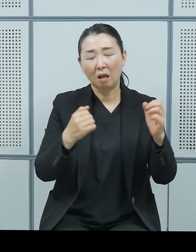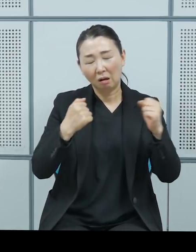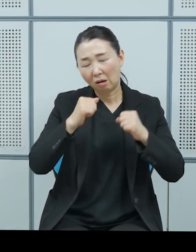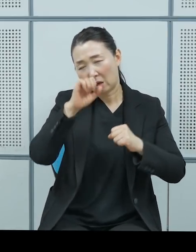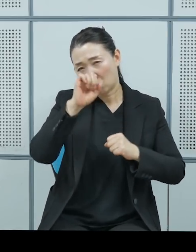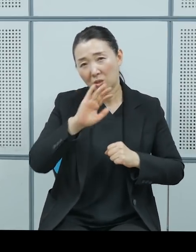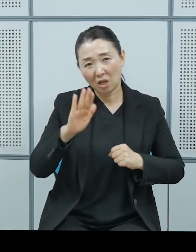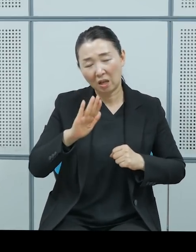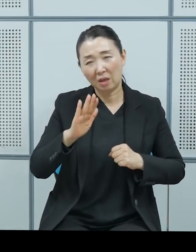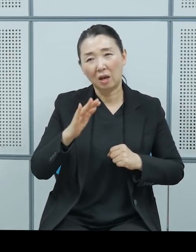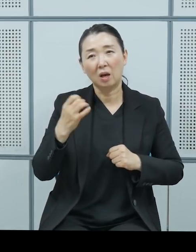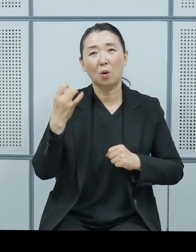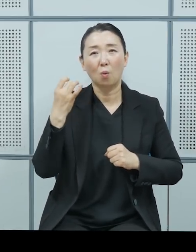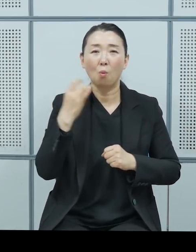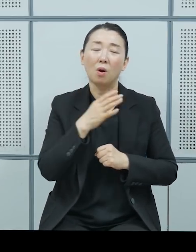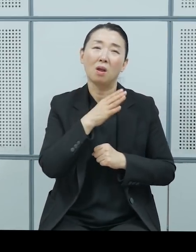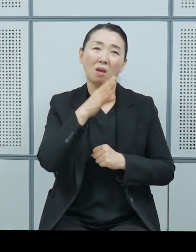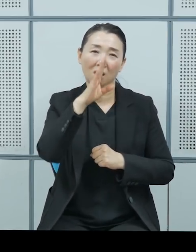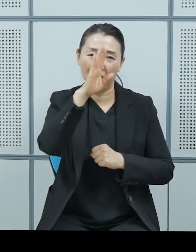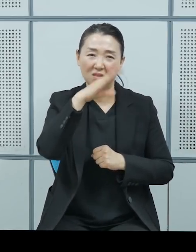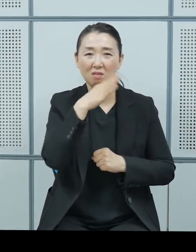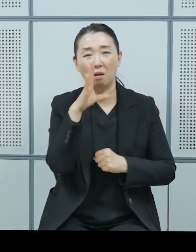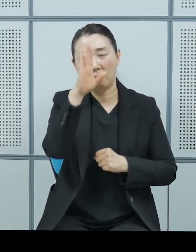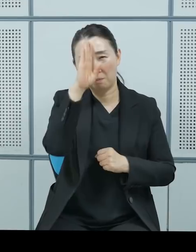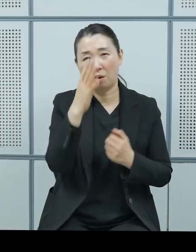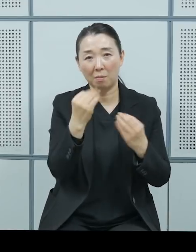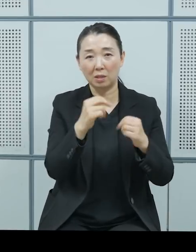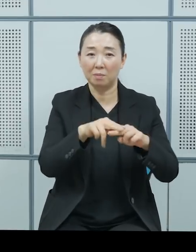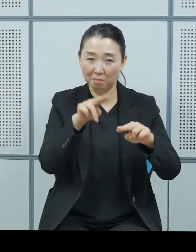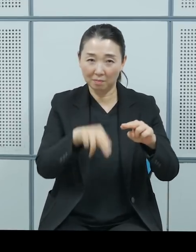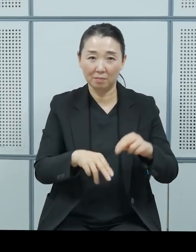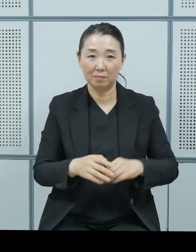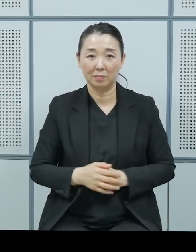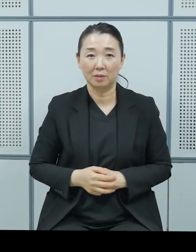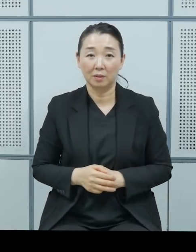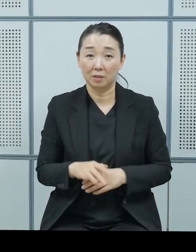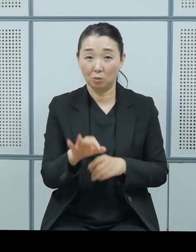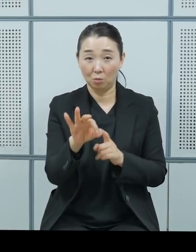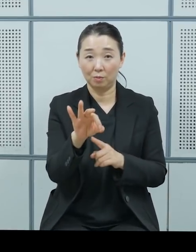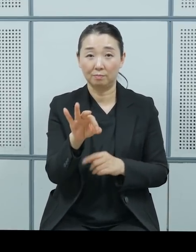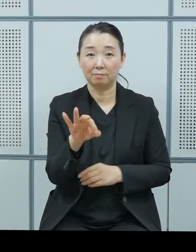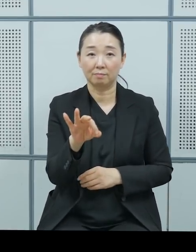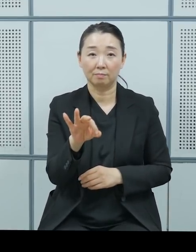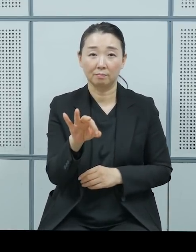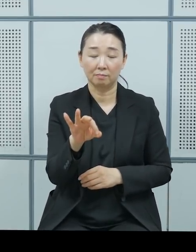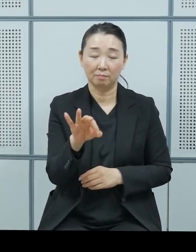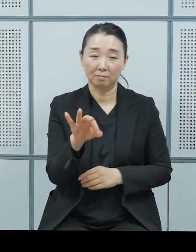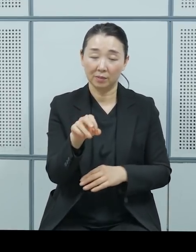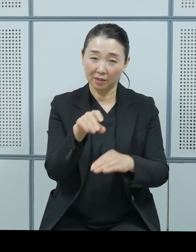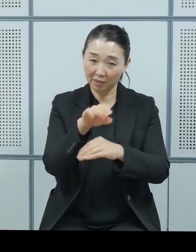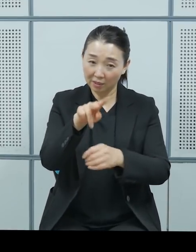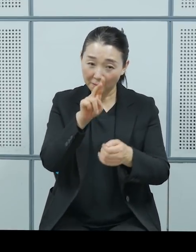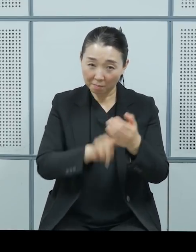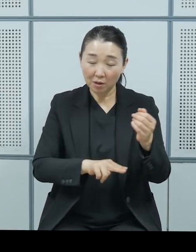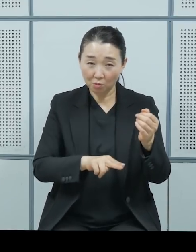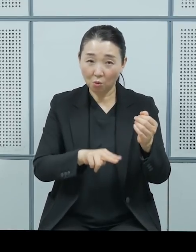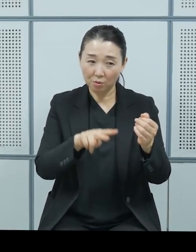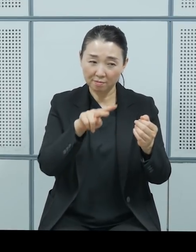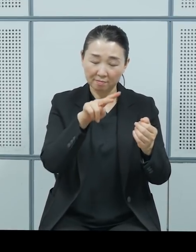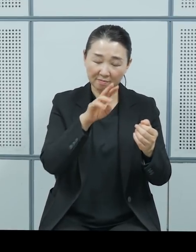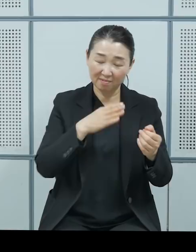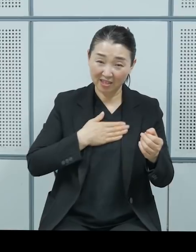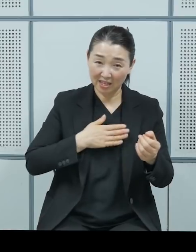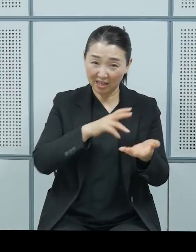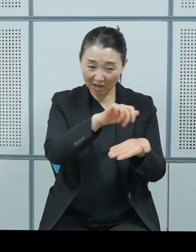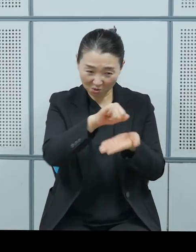나이도 있고 원래 질병이 있는 분이시라 가지고 네. 그만두셨어요. 그리고 그 돈을 차를 판 돈을 가지고